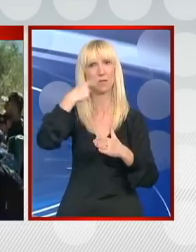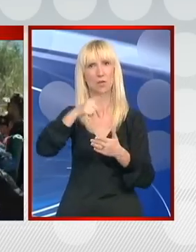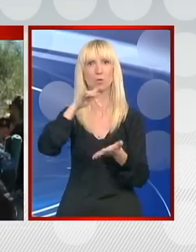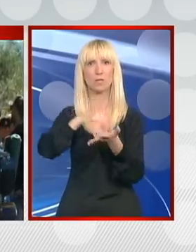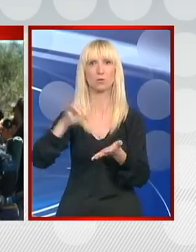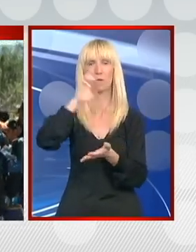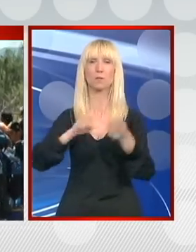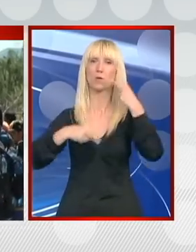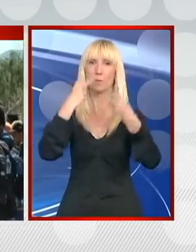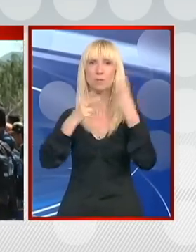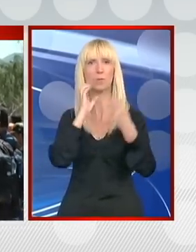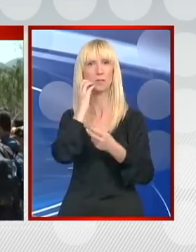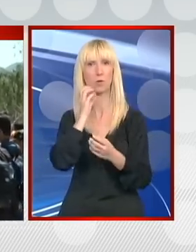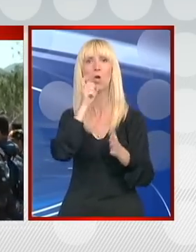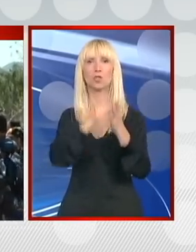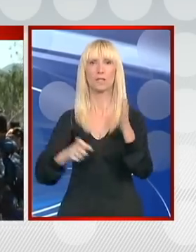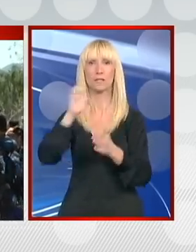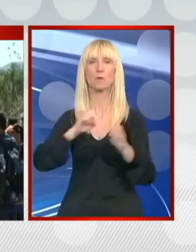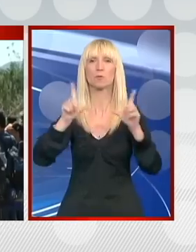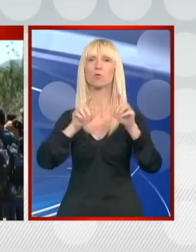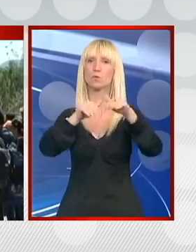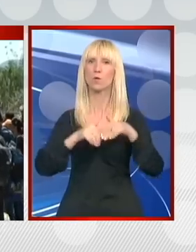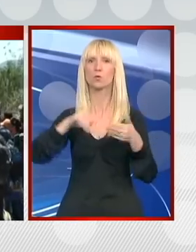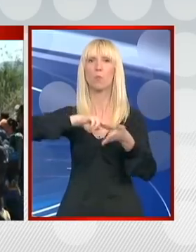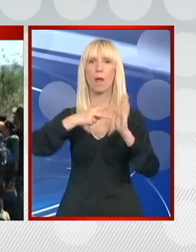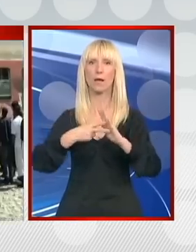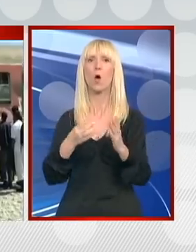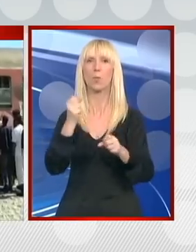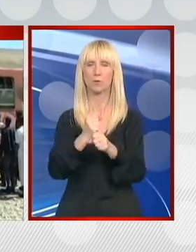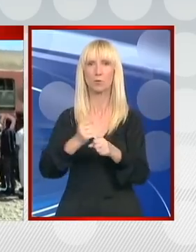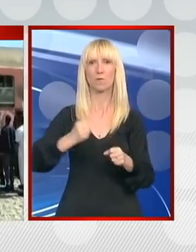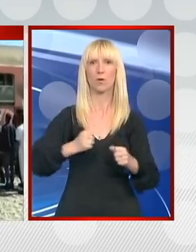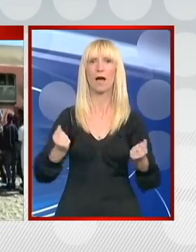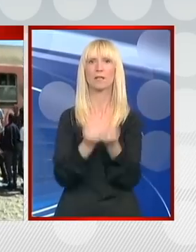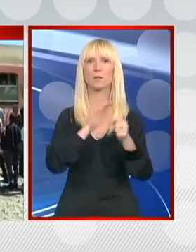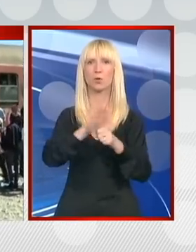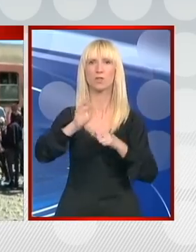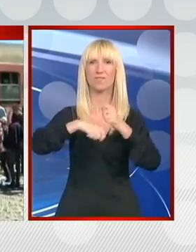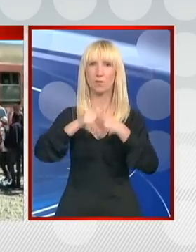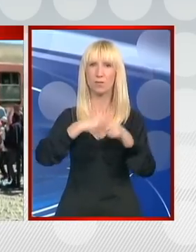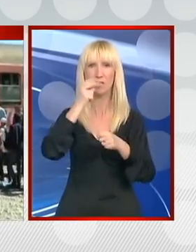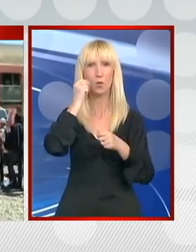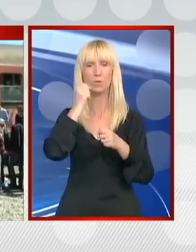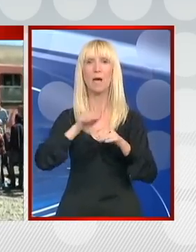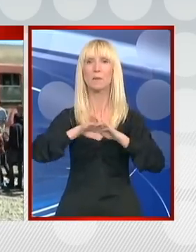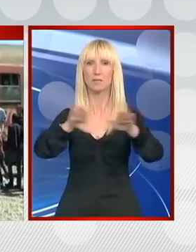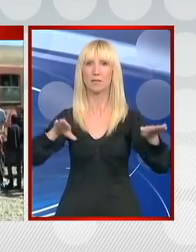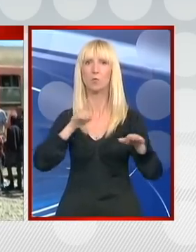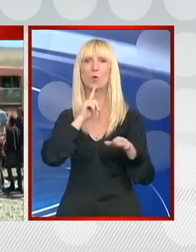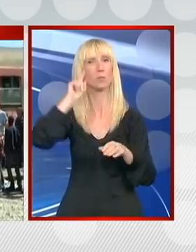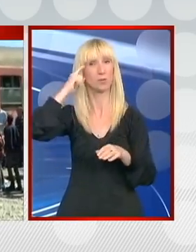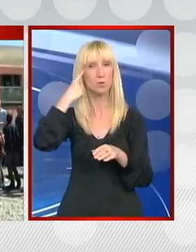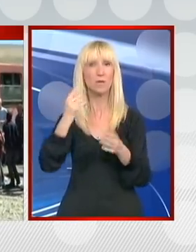komisije u Briselu. Članice Evropske unije usvojile su i plan o preduzimanju vojne akcije protiv trgovaca ljudima na Mediteranu, koji